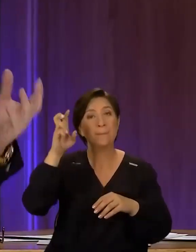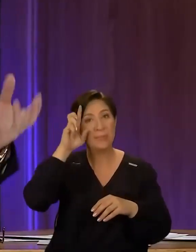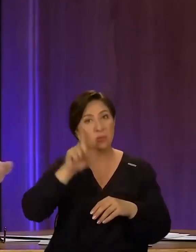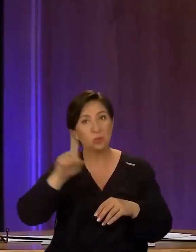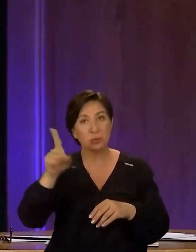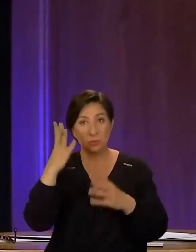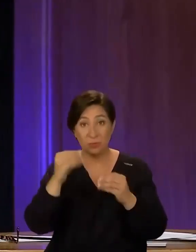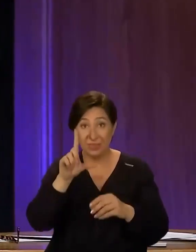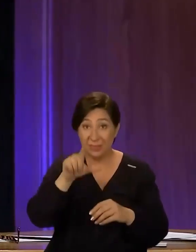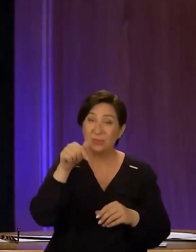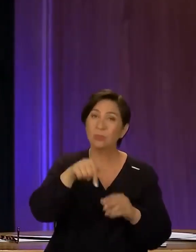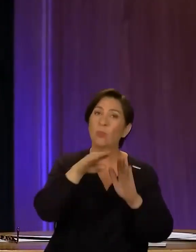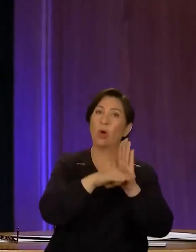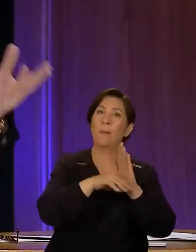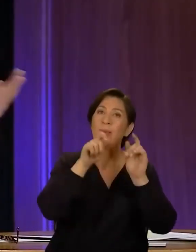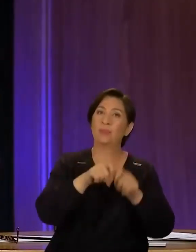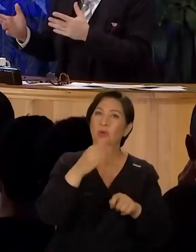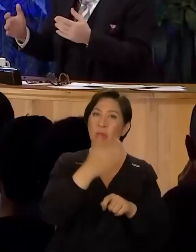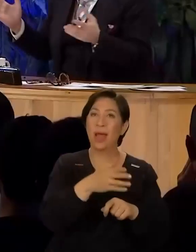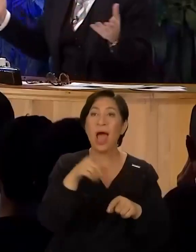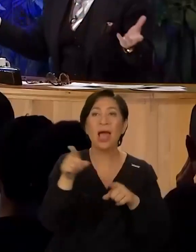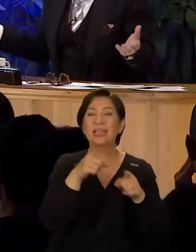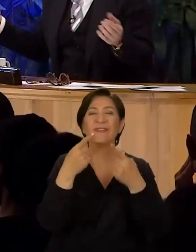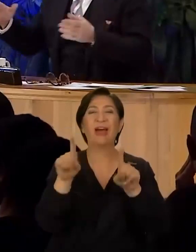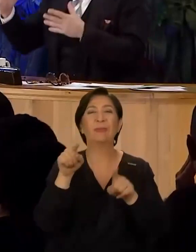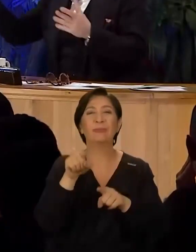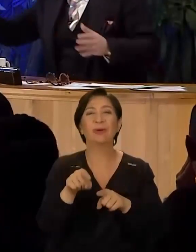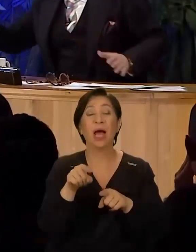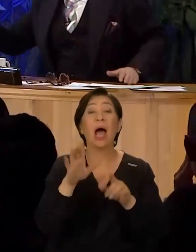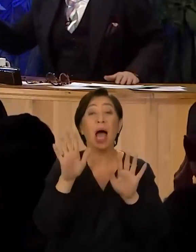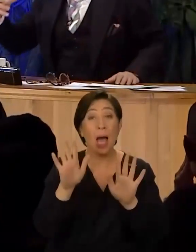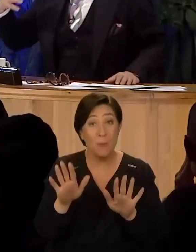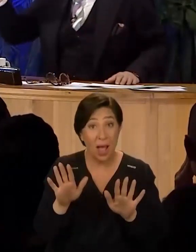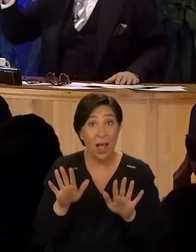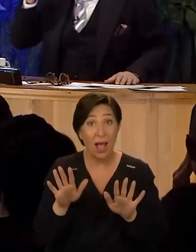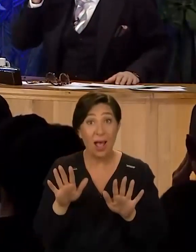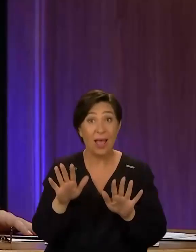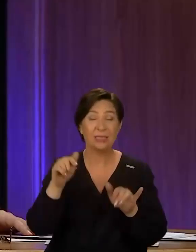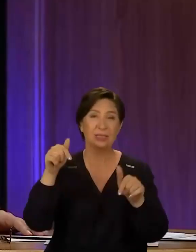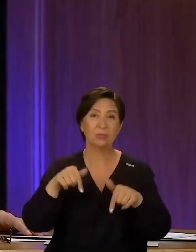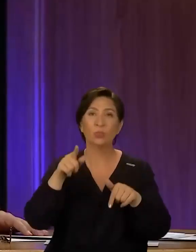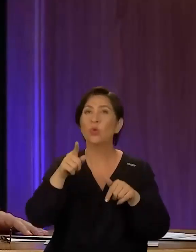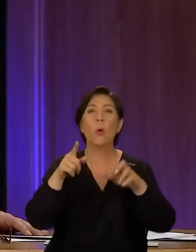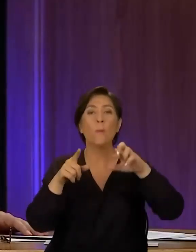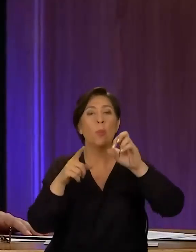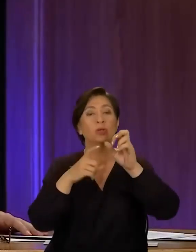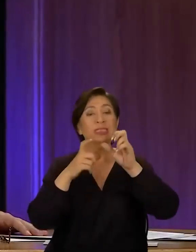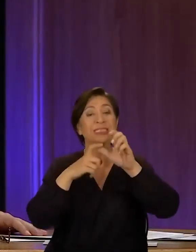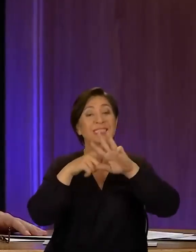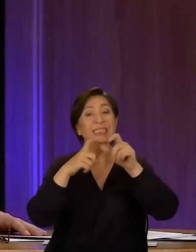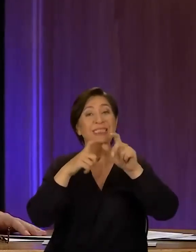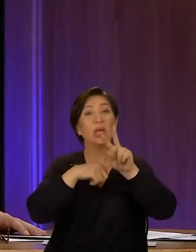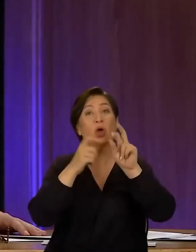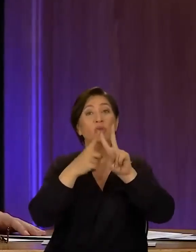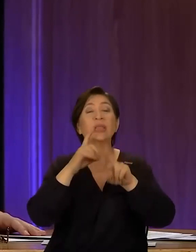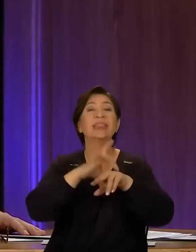psikiyatra gidilirdi. Şimdi onlara program yaptırıyorlar. Aradaki fark bu. Yani ama velakin şimdi bu posesyondaki